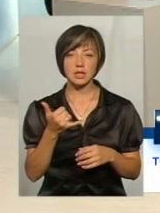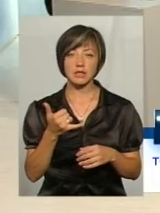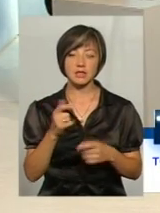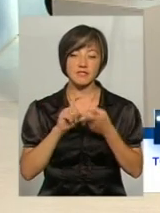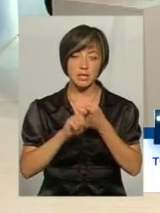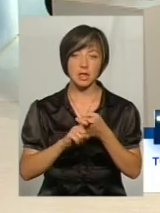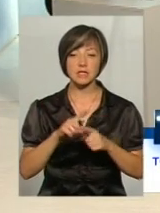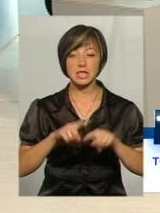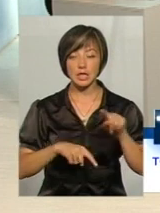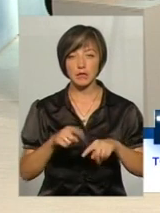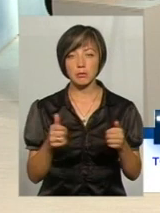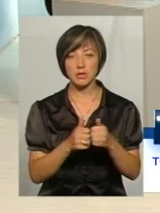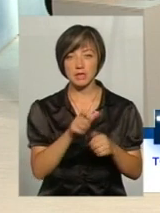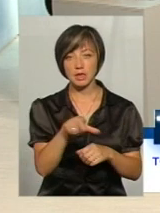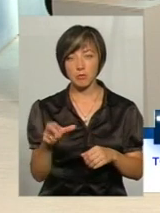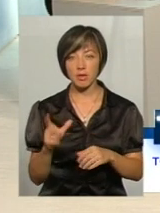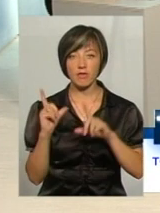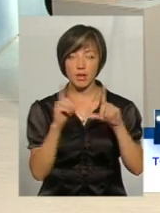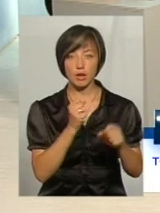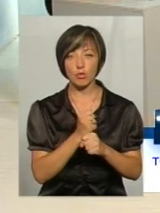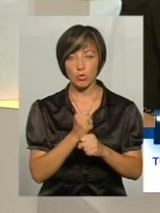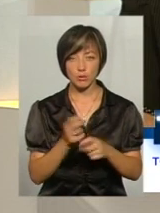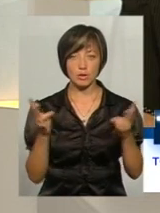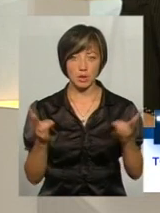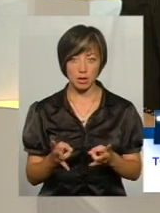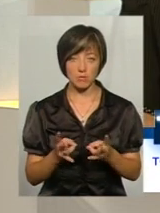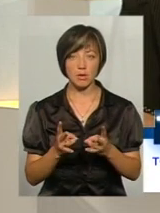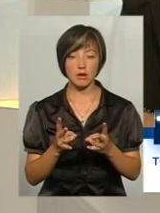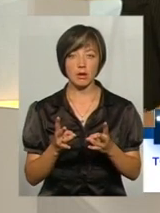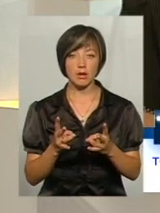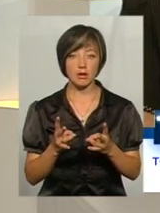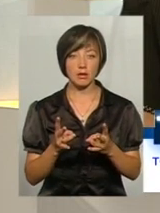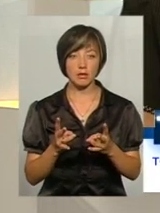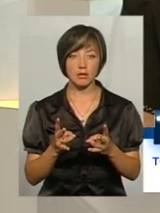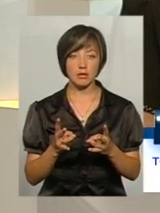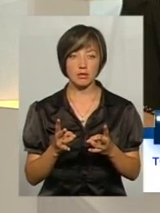чи друзями, які вже виїхали на роботу? Варто піднімати